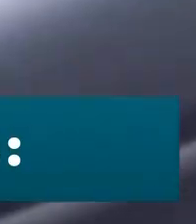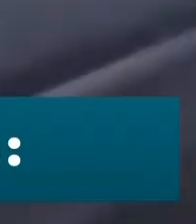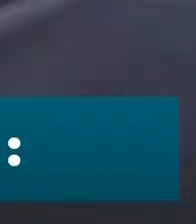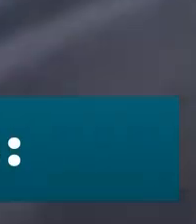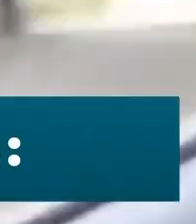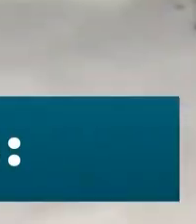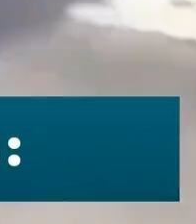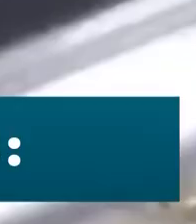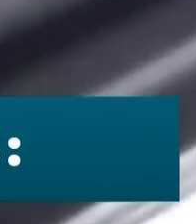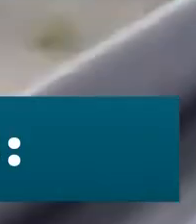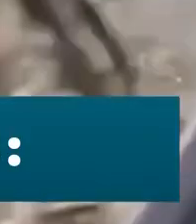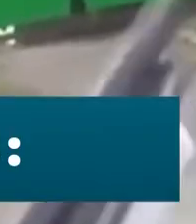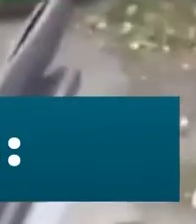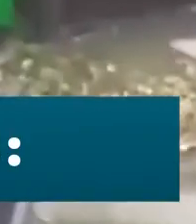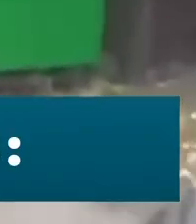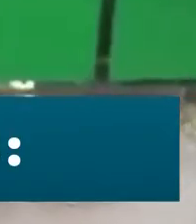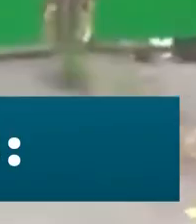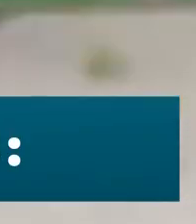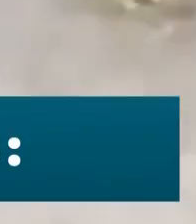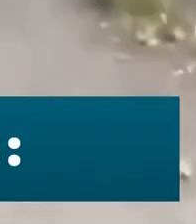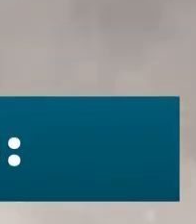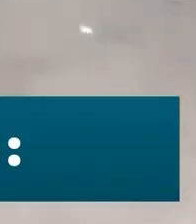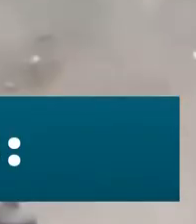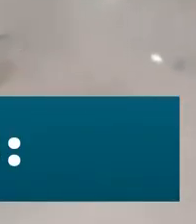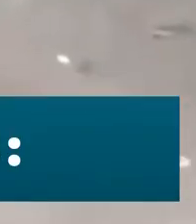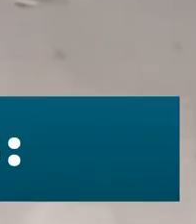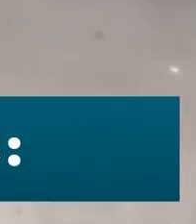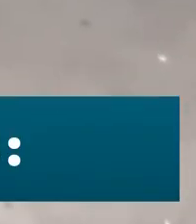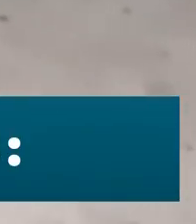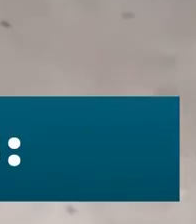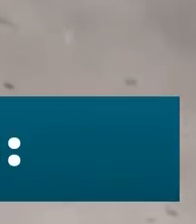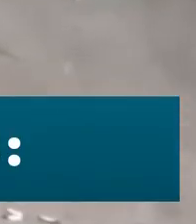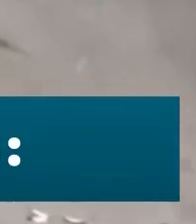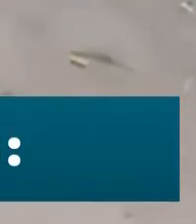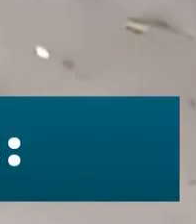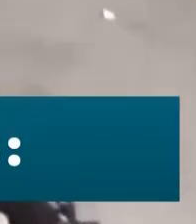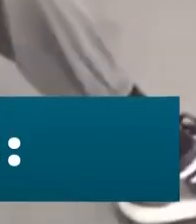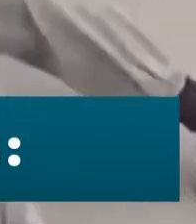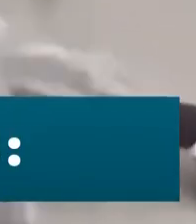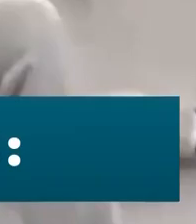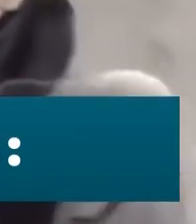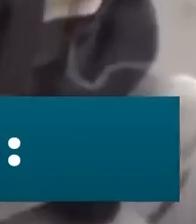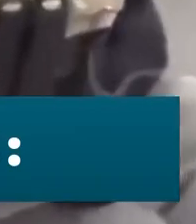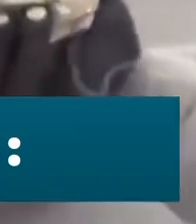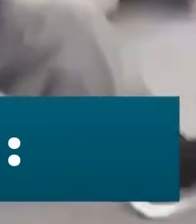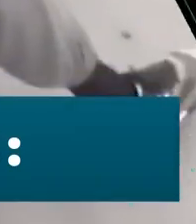Дін білгенге қасиет, білмегенге қасірет. Талдықорғанда экстремистік ағымға қатысы бар азамат